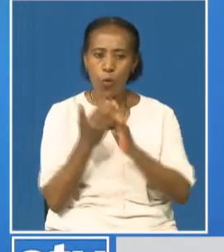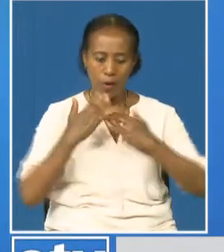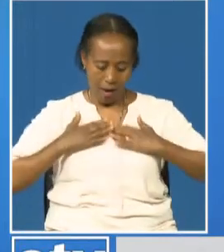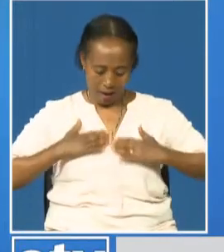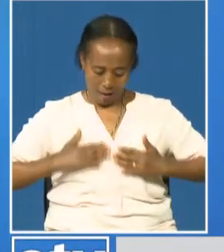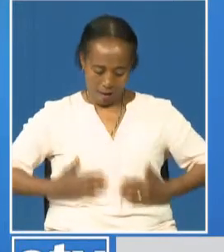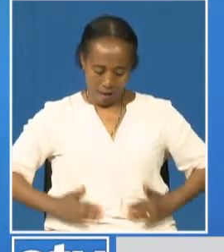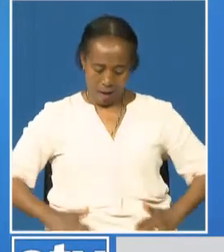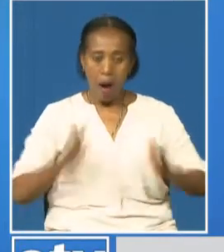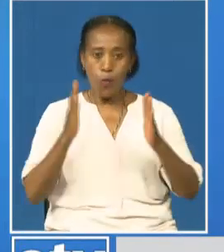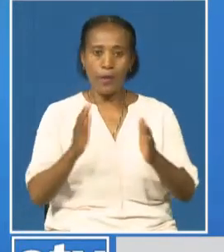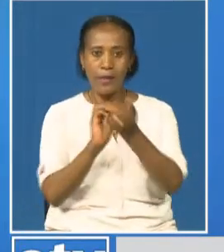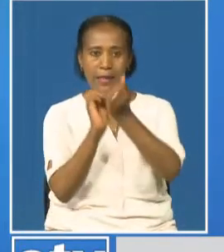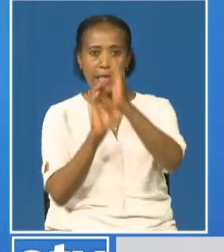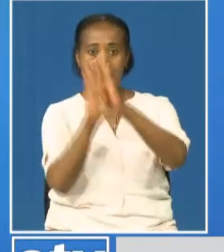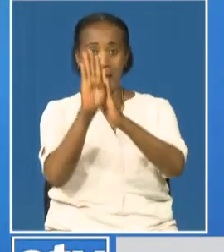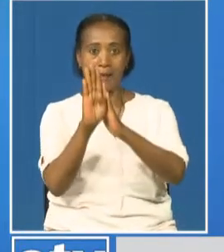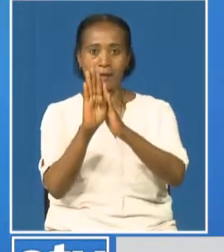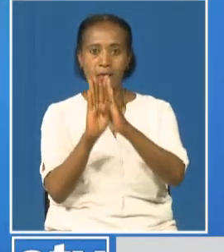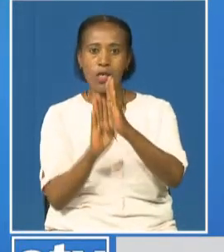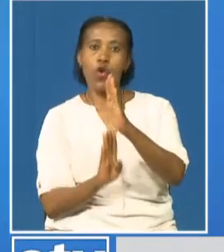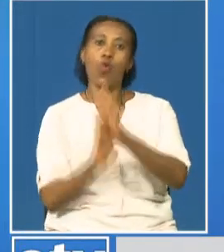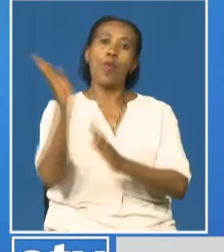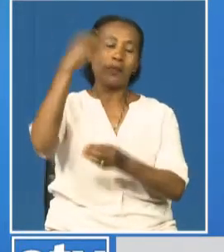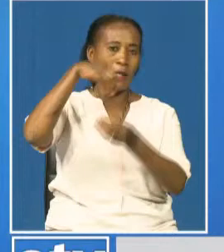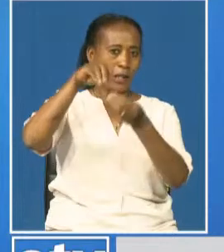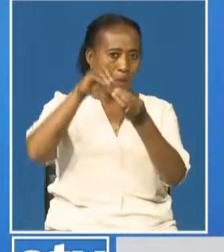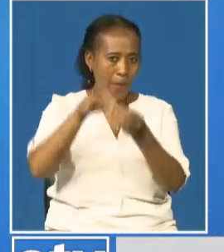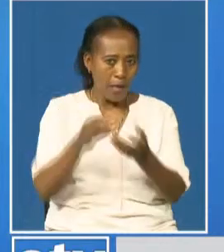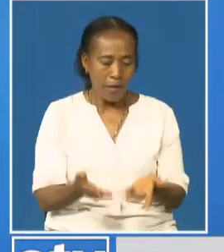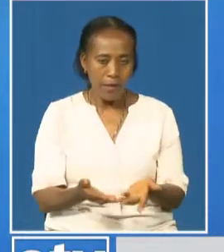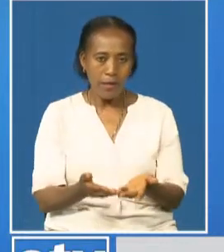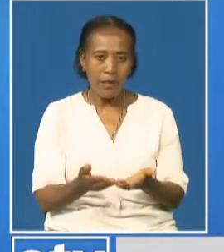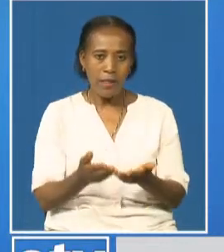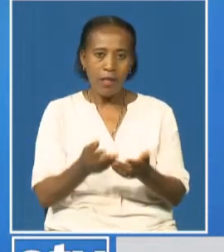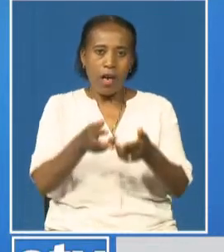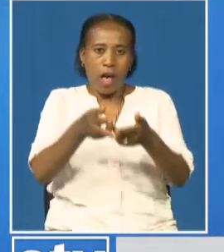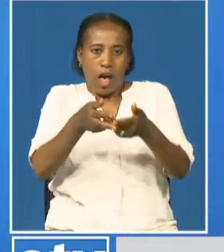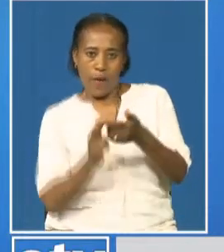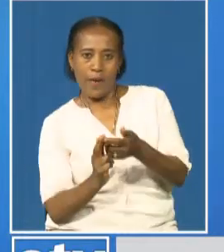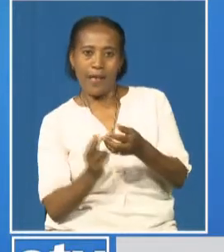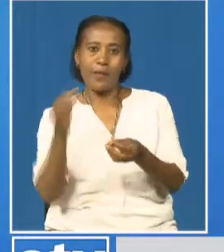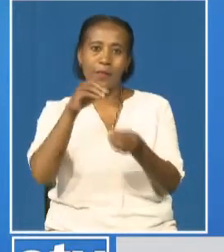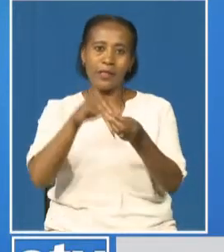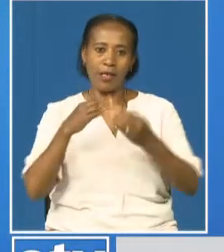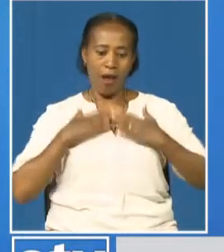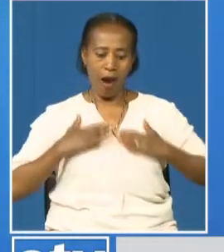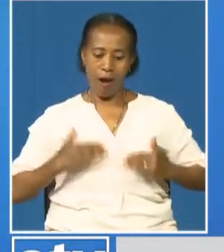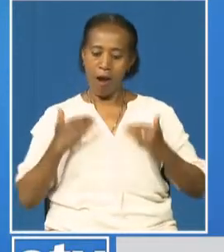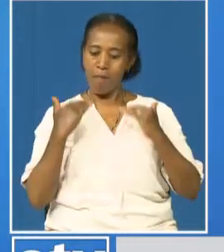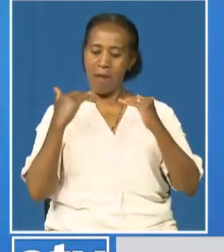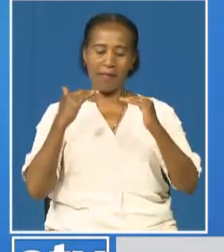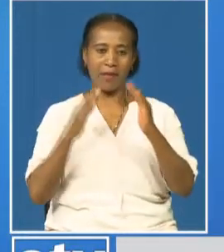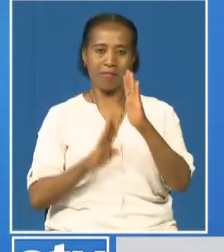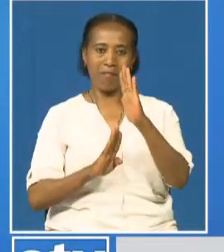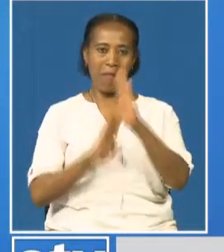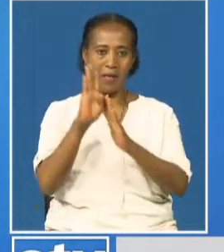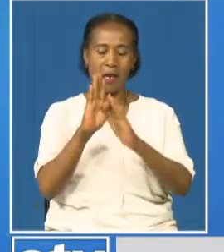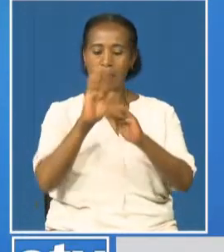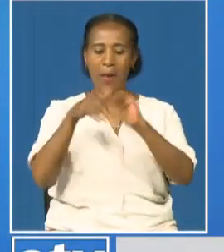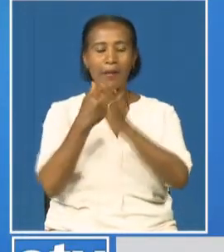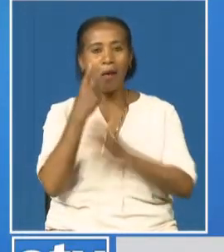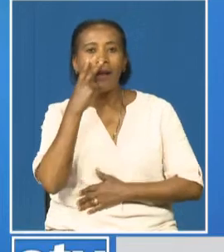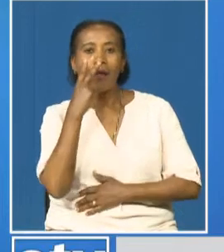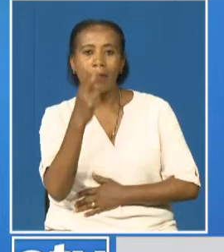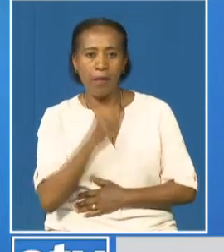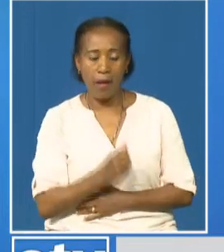አካላዊ እድገት ይታያል። የቁመት መጨመር፣ የክብደት መጨመር፣ የአካል መጠን ማደግ በአጠቃላይ